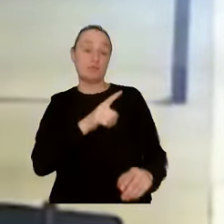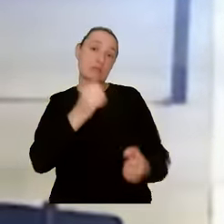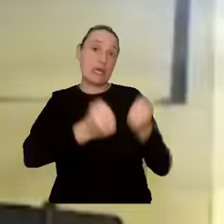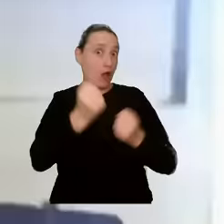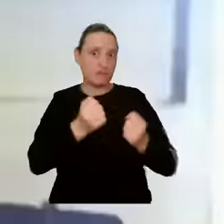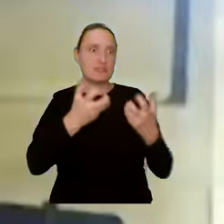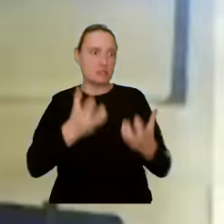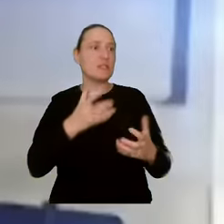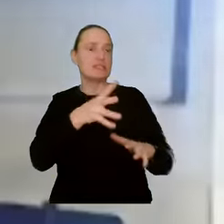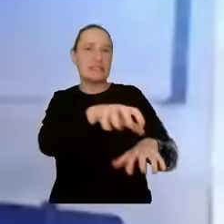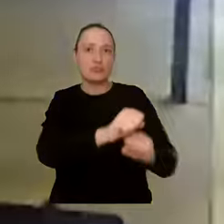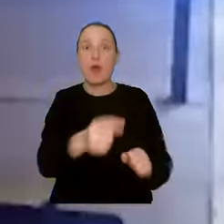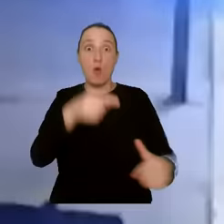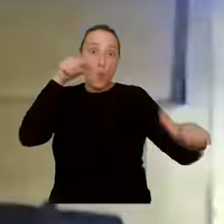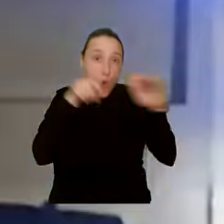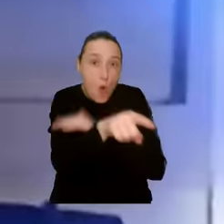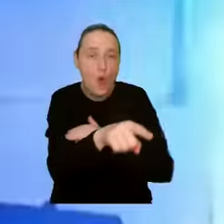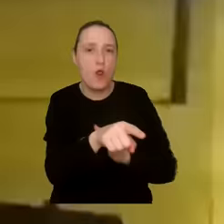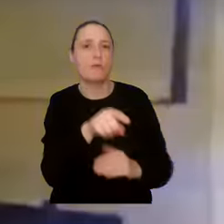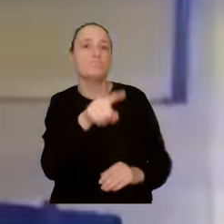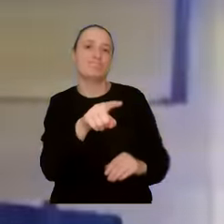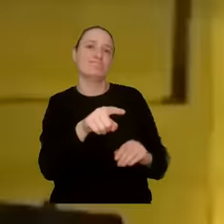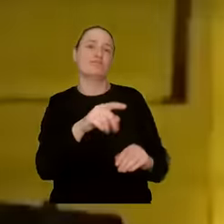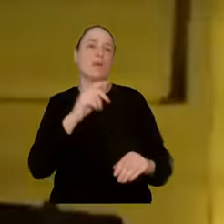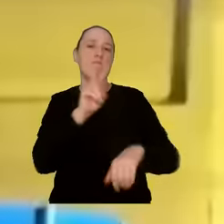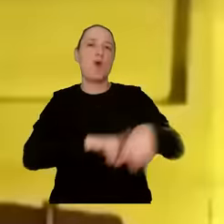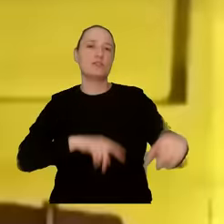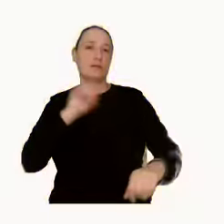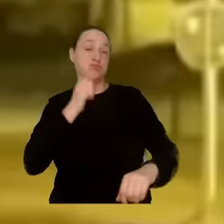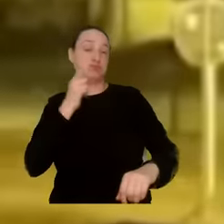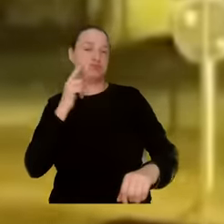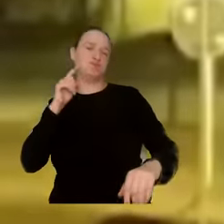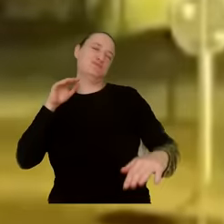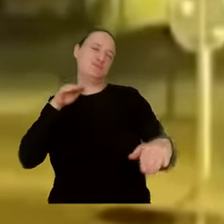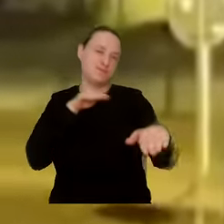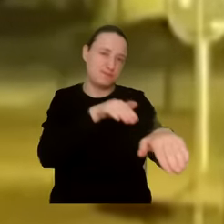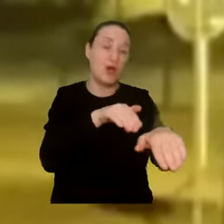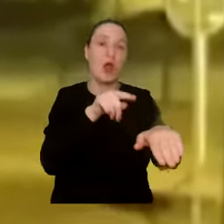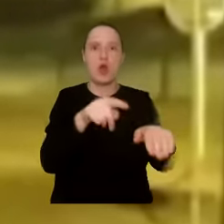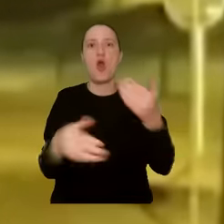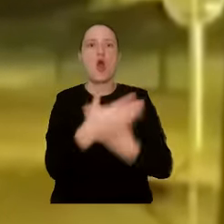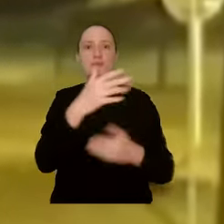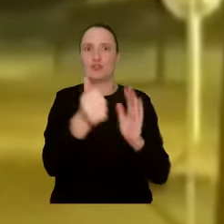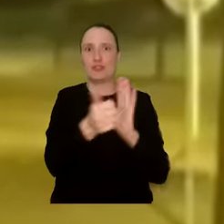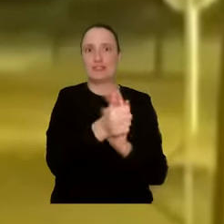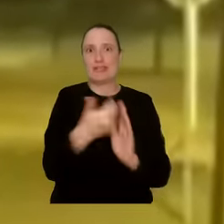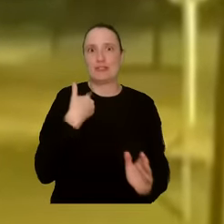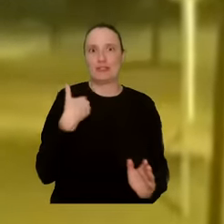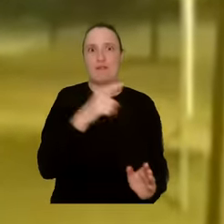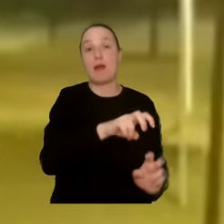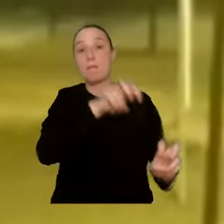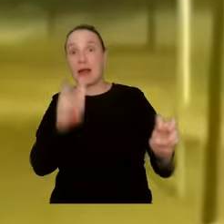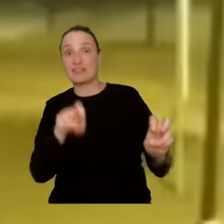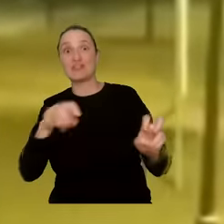przyspieszył i zaczął uciekać. Gdy funkcjonariusze go dogonili i zatrzymali, okazało się, że za kierownicą siedział 16-latek. Na miejscu pasażera siedziała